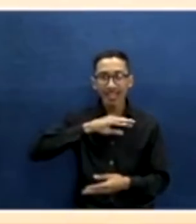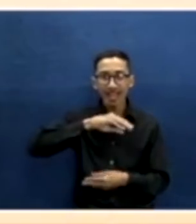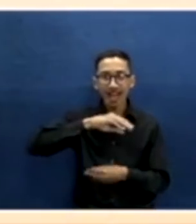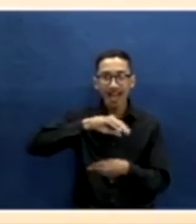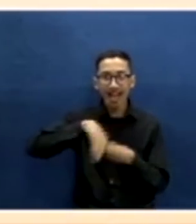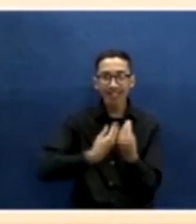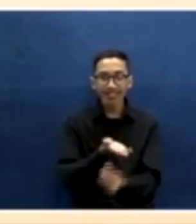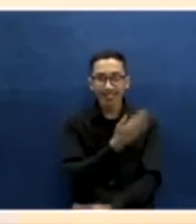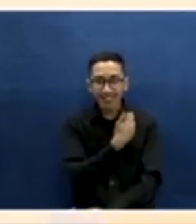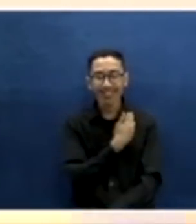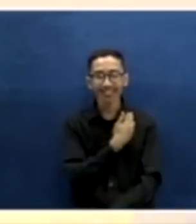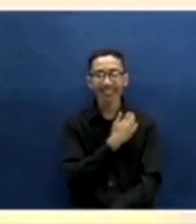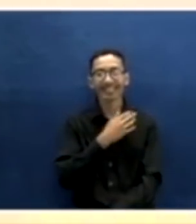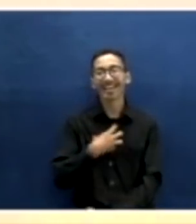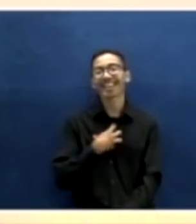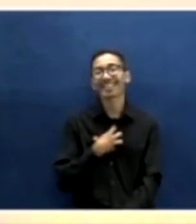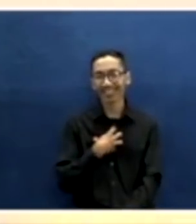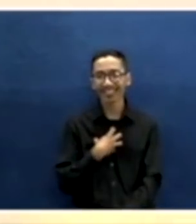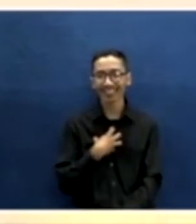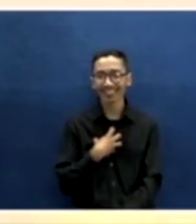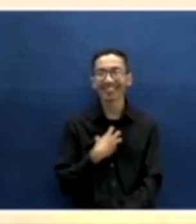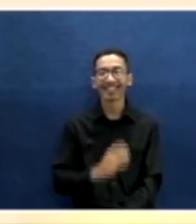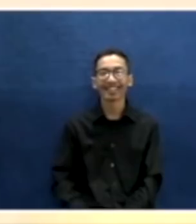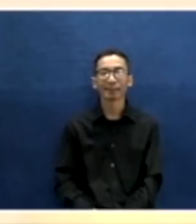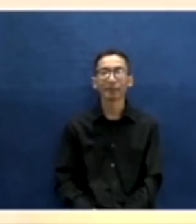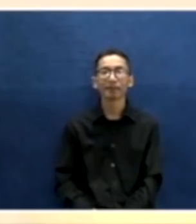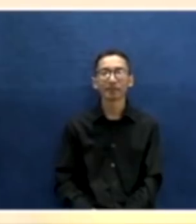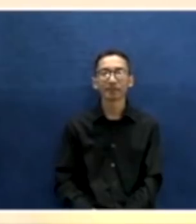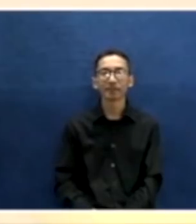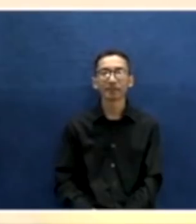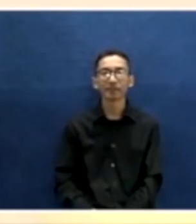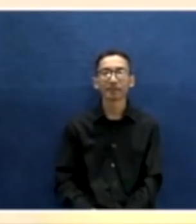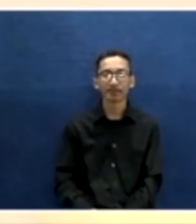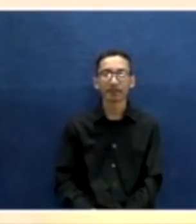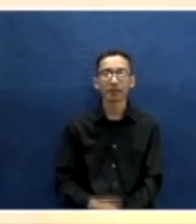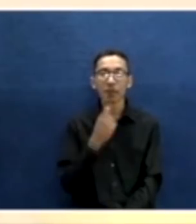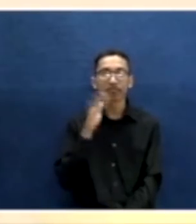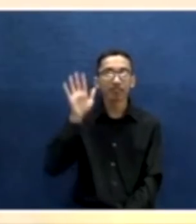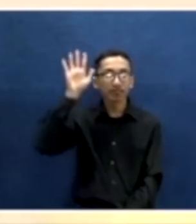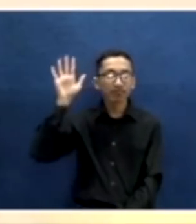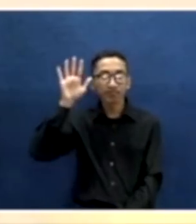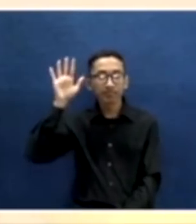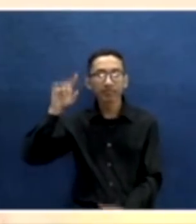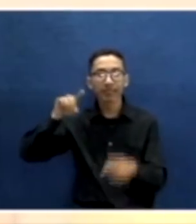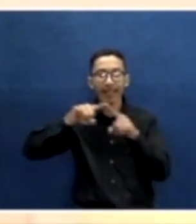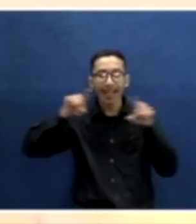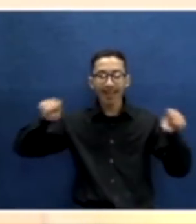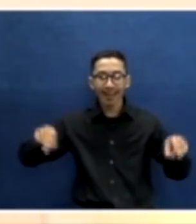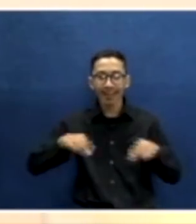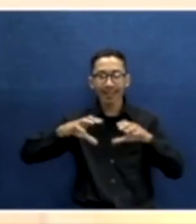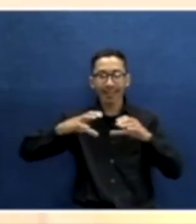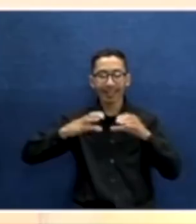Kenapa sepertiga kalau kita ilustrasikan hadits itu kemudian kayak lingkaran sepertiga dari hadits